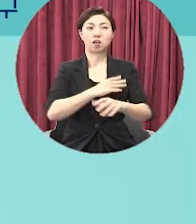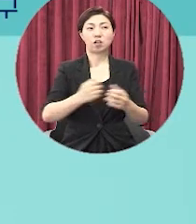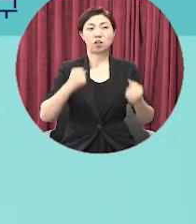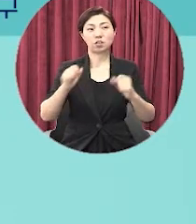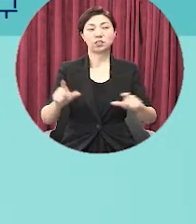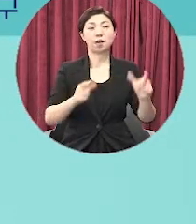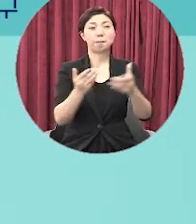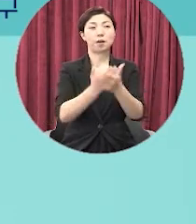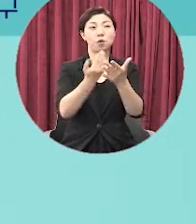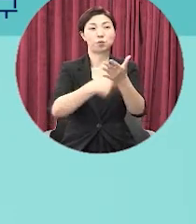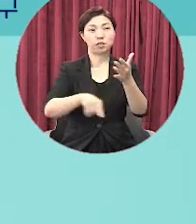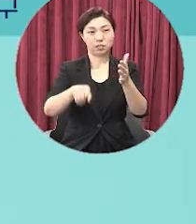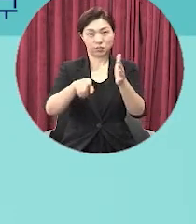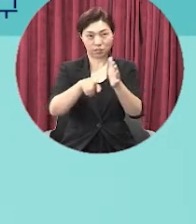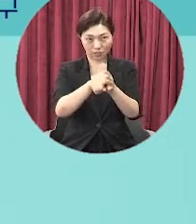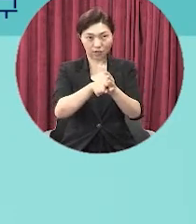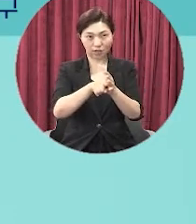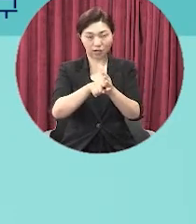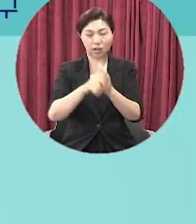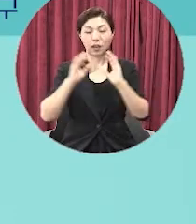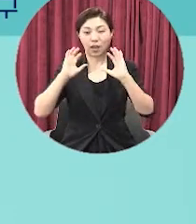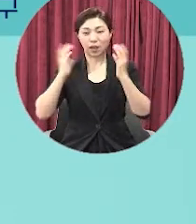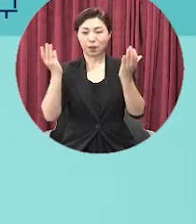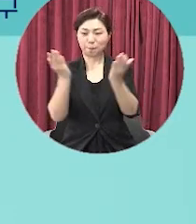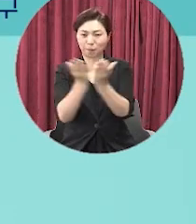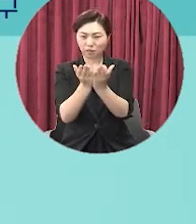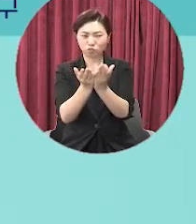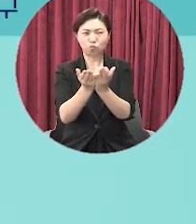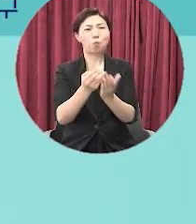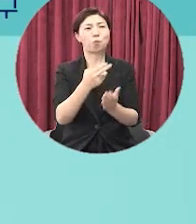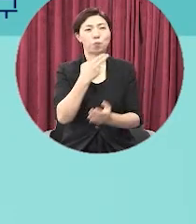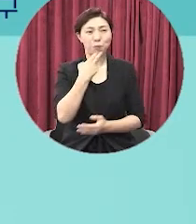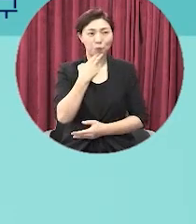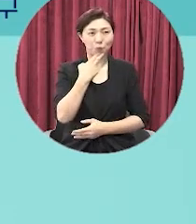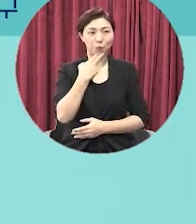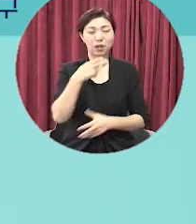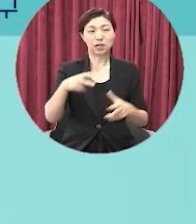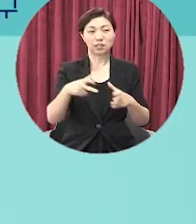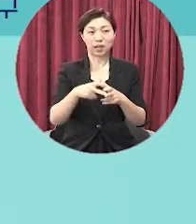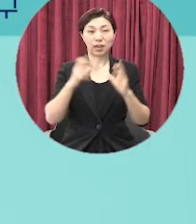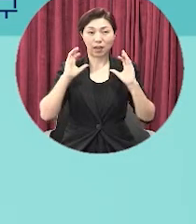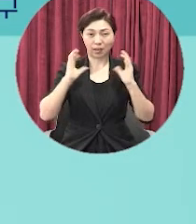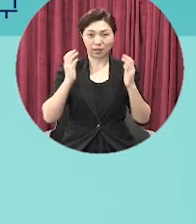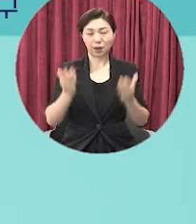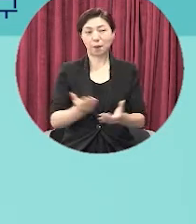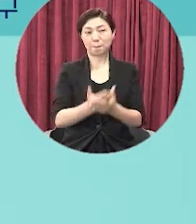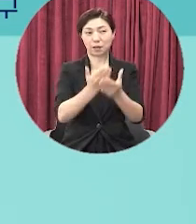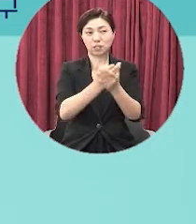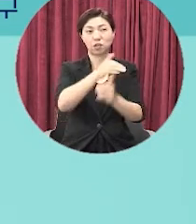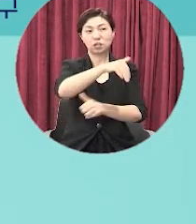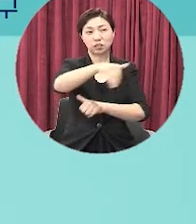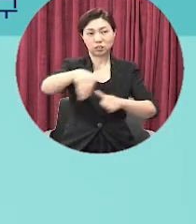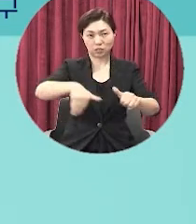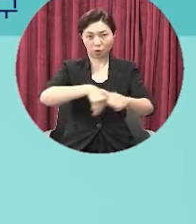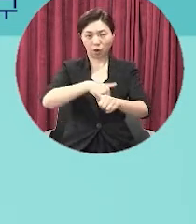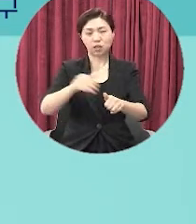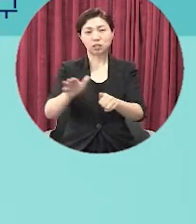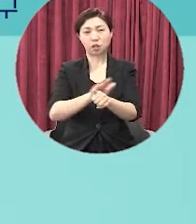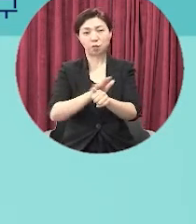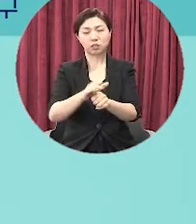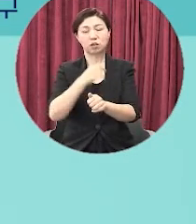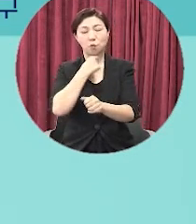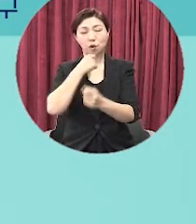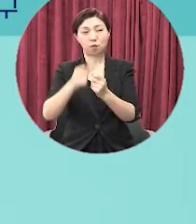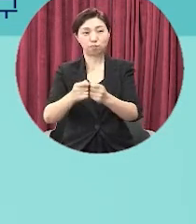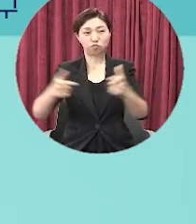체계가 소아의 맞춤형 으로 부제 하고 특히 장애 아동의 발달단계에 의료 잘 서비스 요구도 같 증가하고 있는